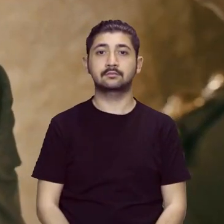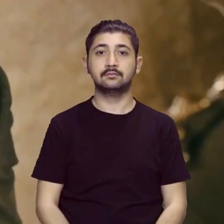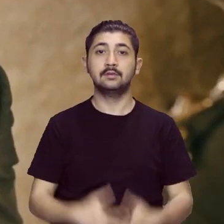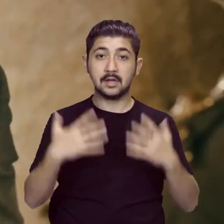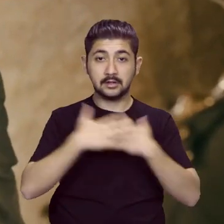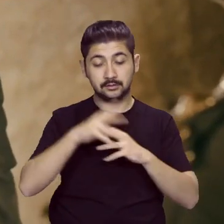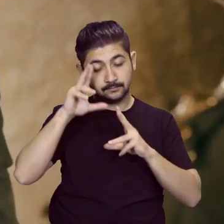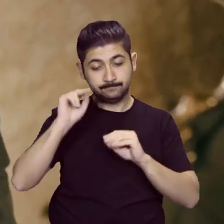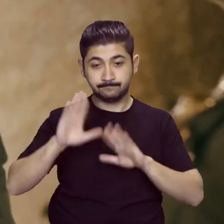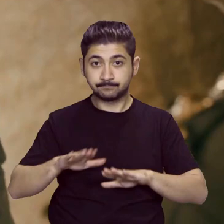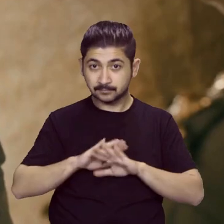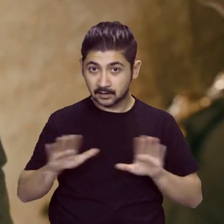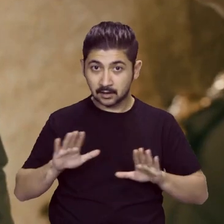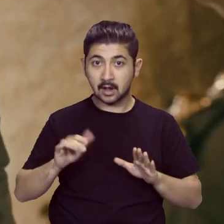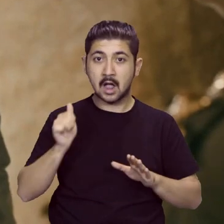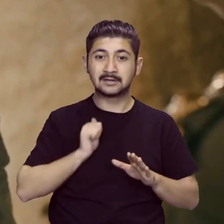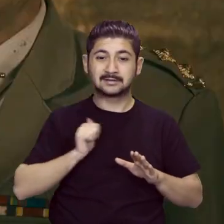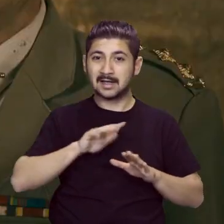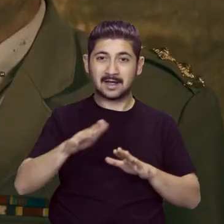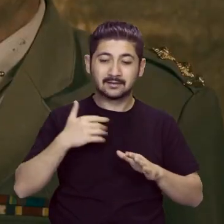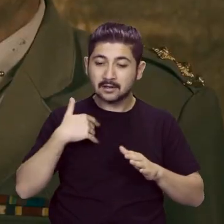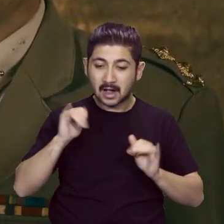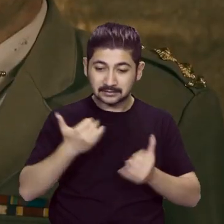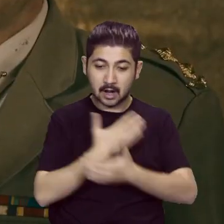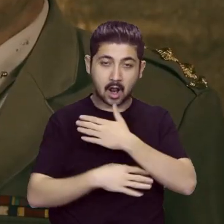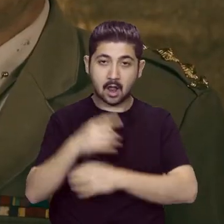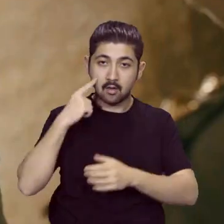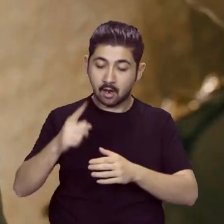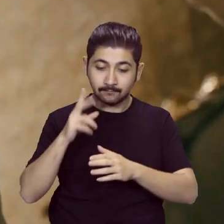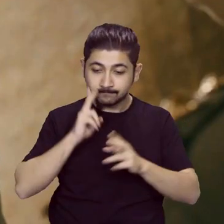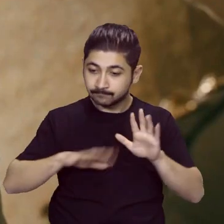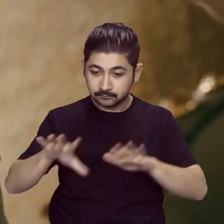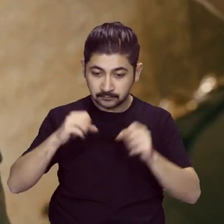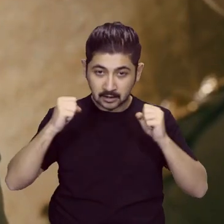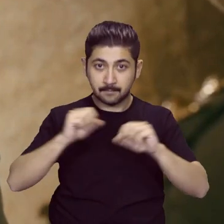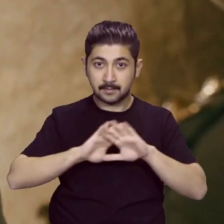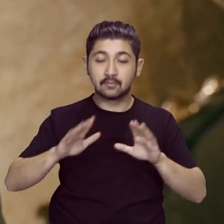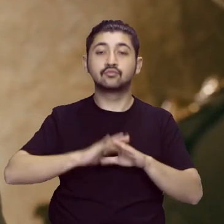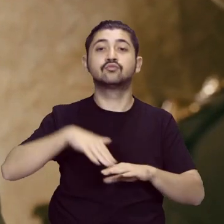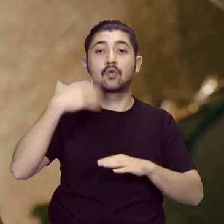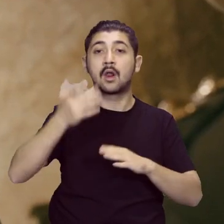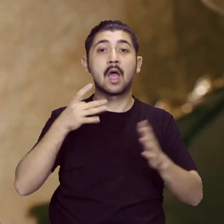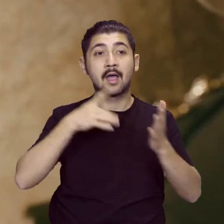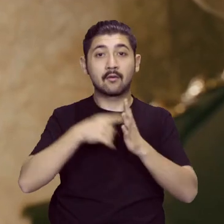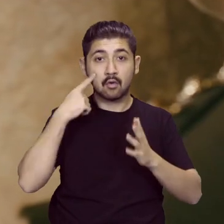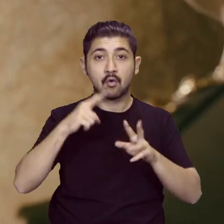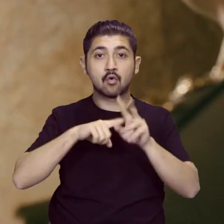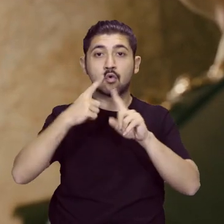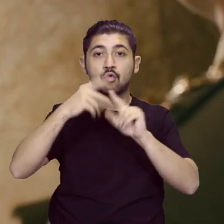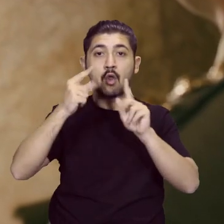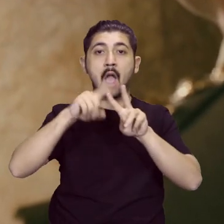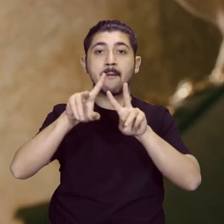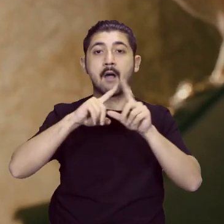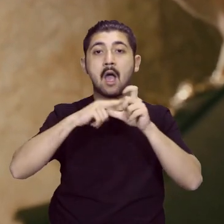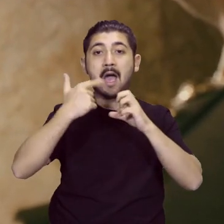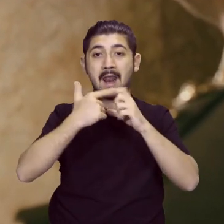Geceyi burada geçireceğiz. Askerlerimizin yarasını saracağız. Ya sonra? Sonraki hedefimiz Kutulemare.